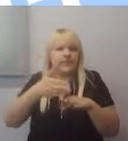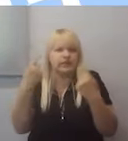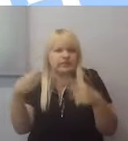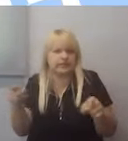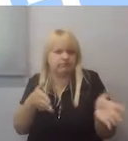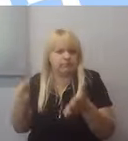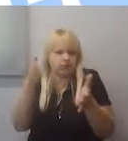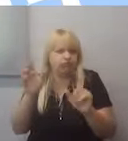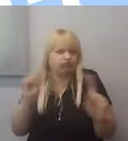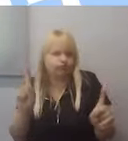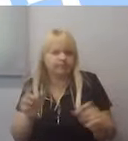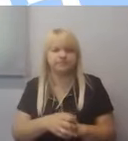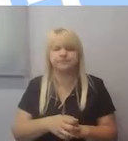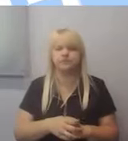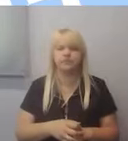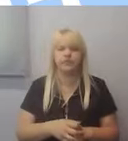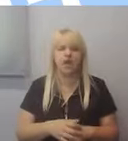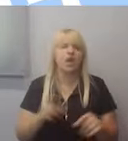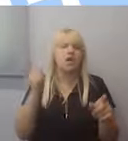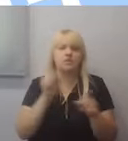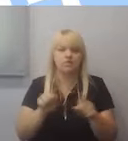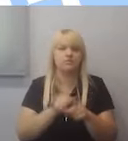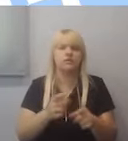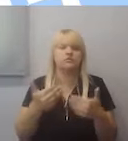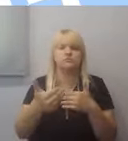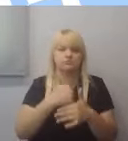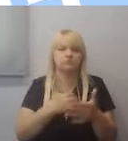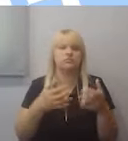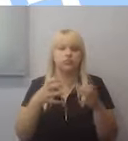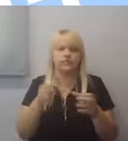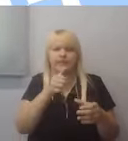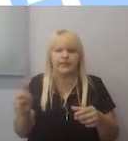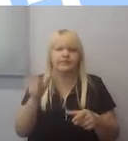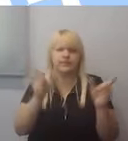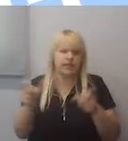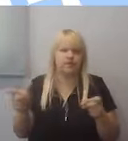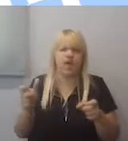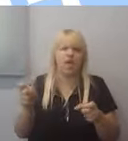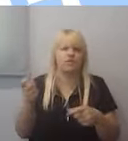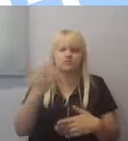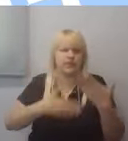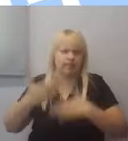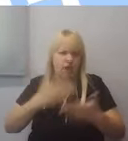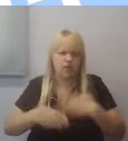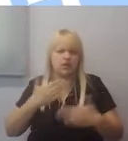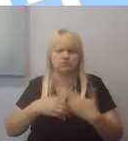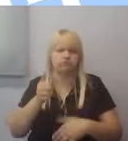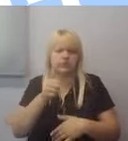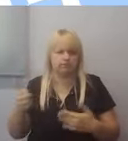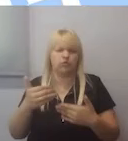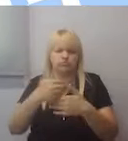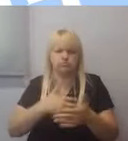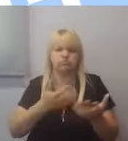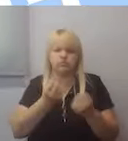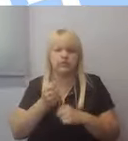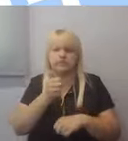un uzņemt noteiktas sabiedrības grupas it īpaši cilvēkus ar īpašām vajadzībām un tā tālāk jo nu jā tad tas tas prasa īpašu aprūpi un